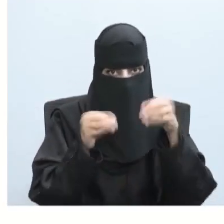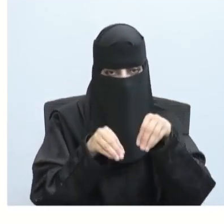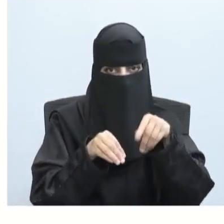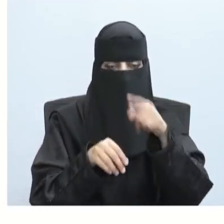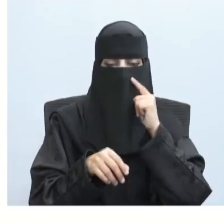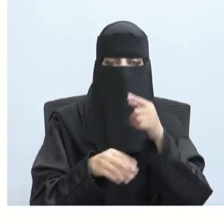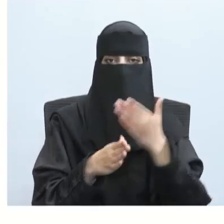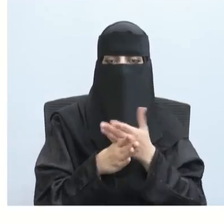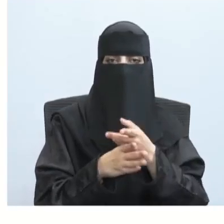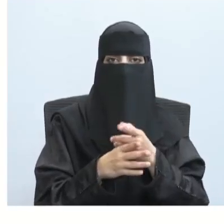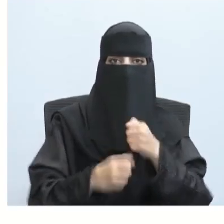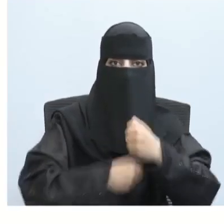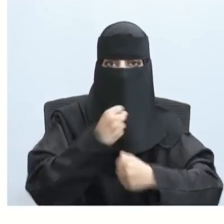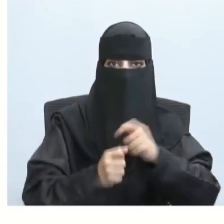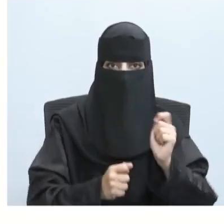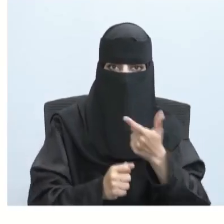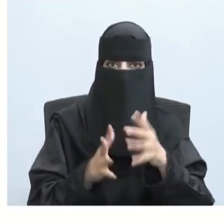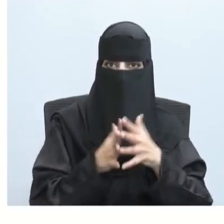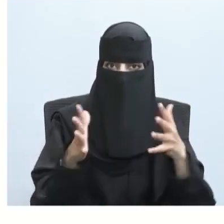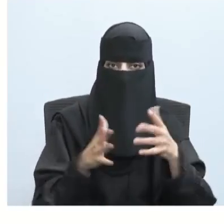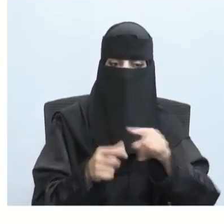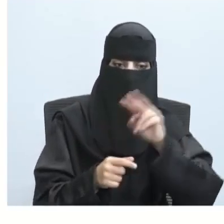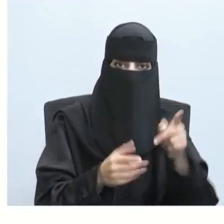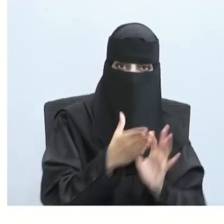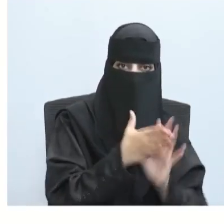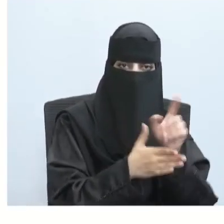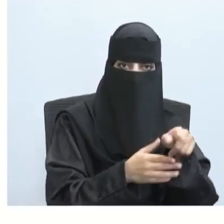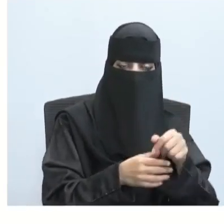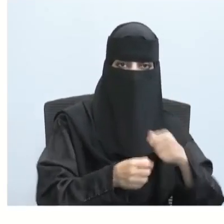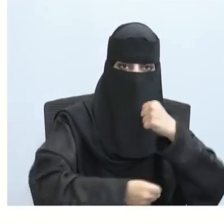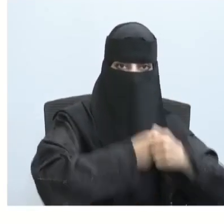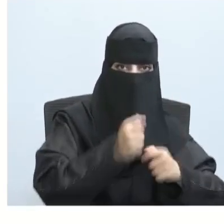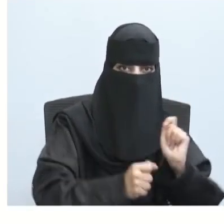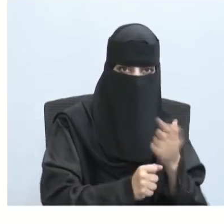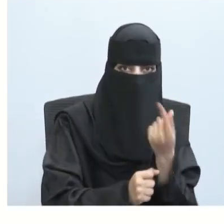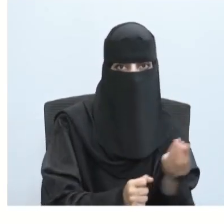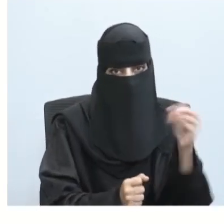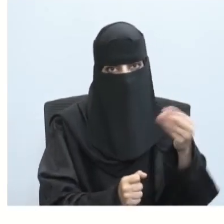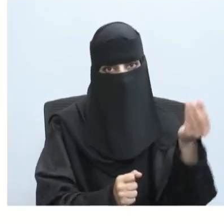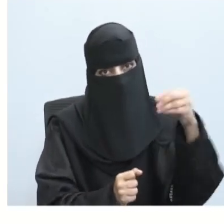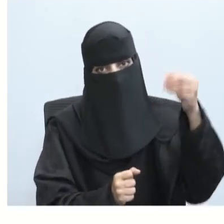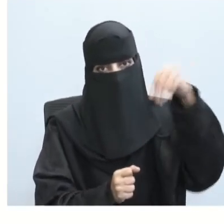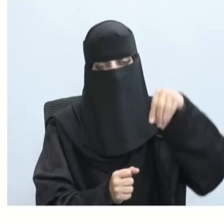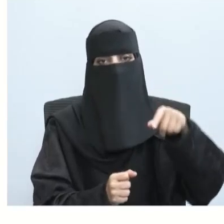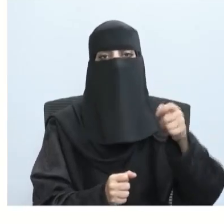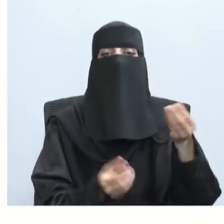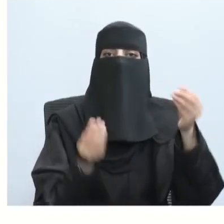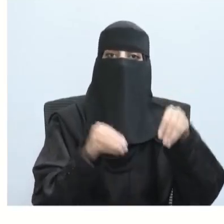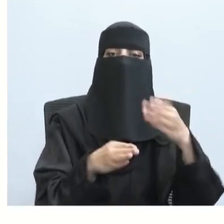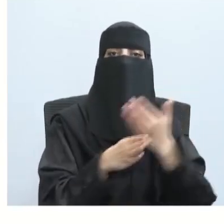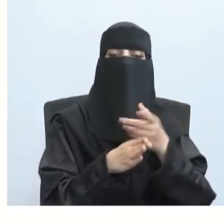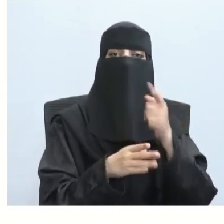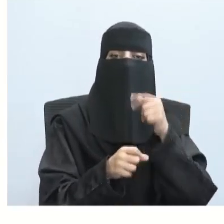نظرا لانها بدات تتحرر بشكل اكبر اما في الحاله الغازيه الدقائق تتحرك بشكل سريع جدا